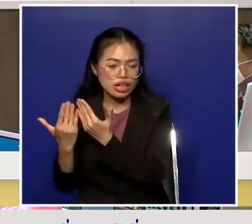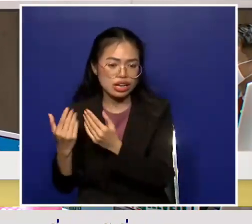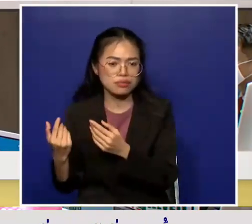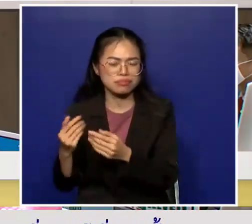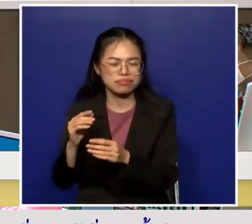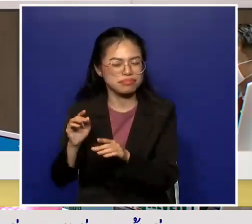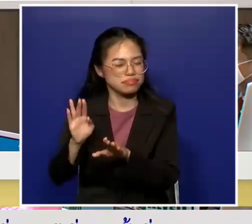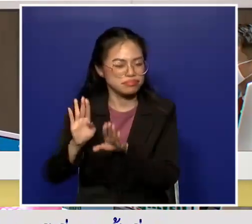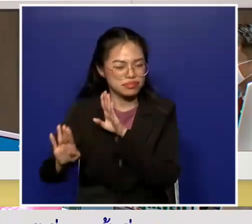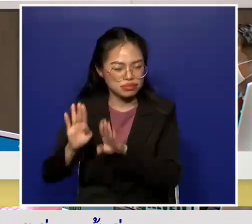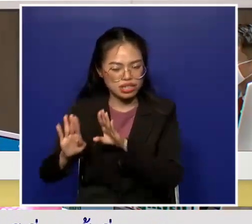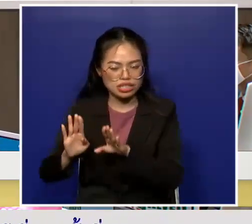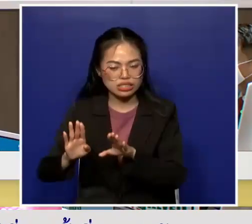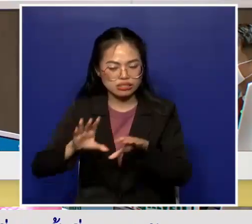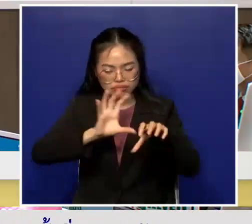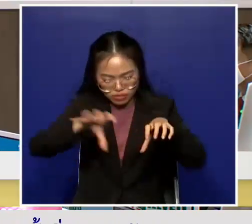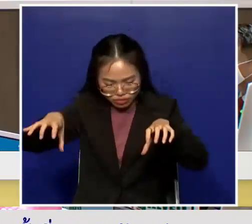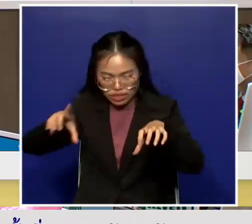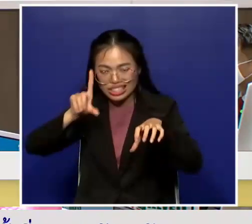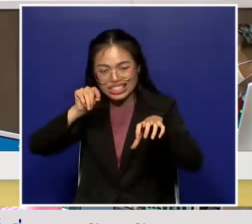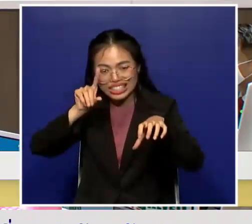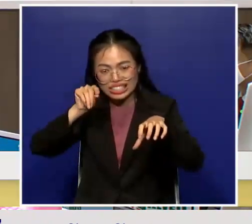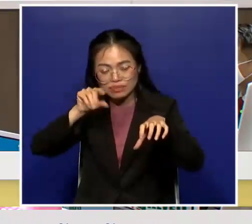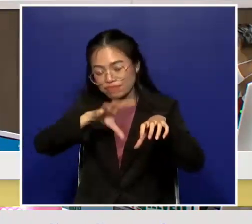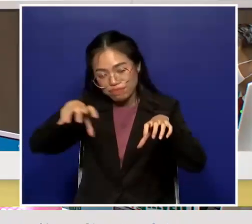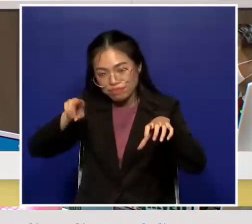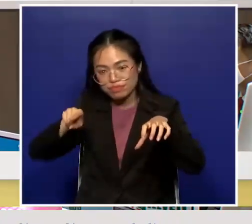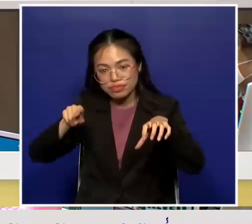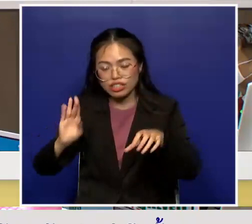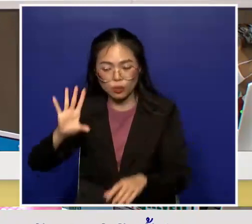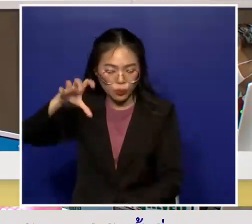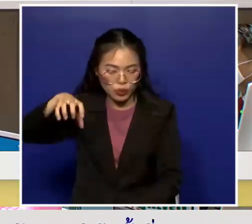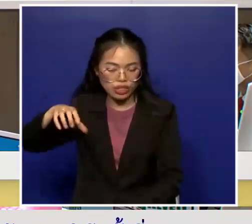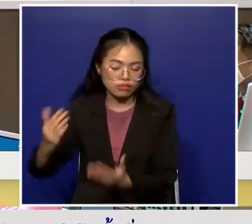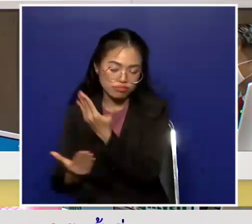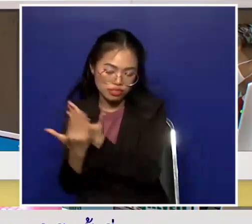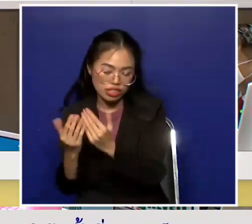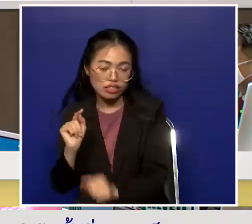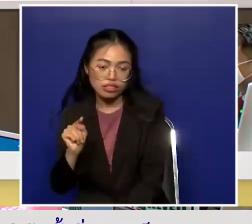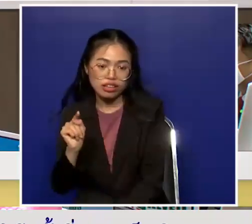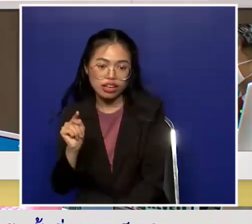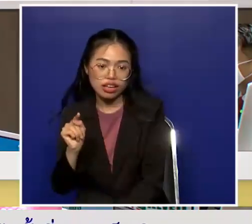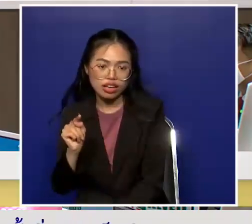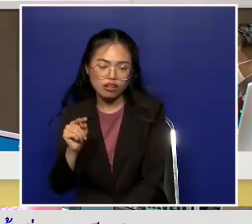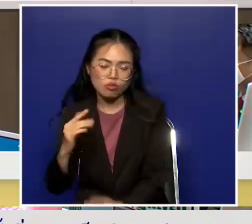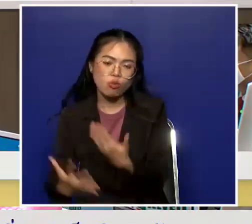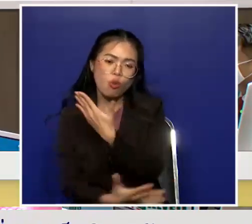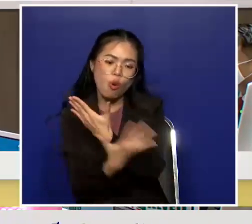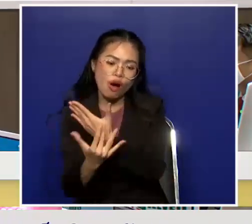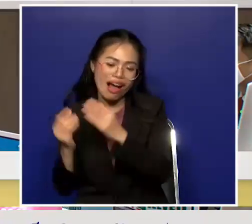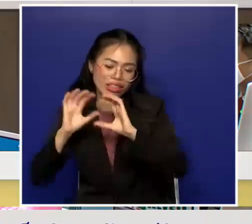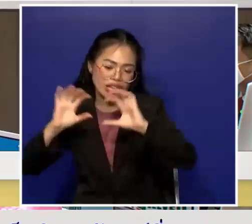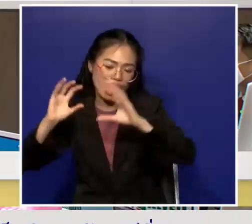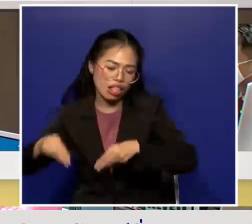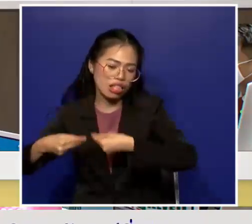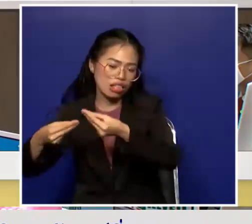น20แห่งในประเทศไทยและไอ้การที่เขาเป็นบริษัทที่ปรึกษาอย่างนี้แล้วก็ได้รับโอกาสจากหน่วยงานให